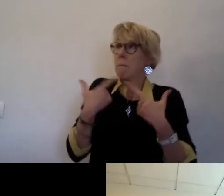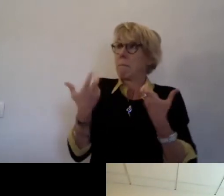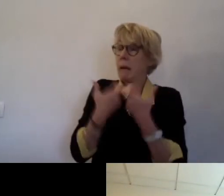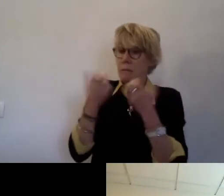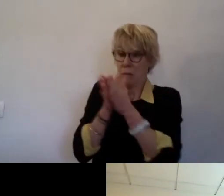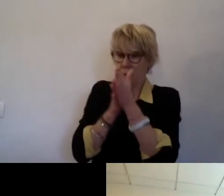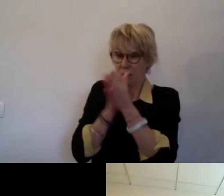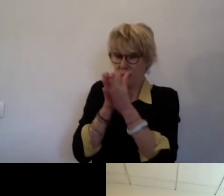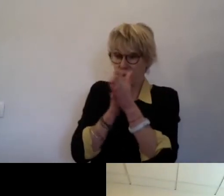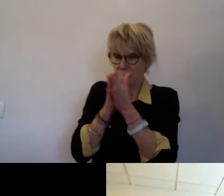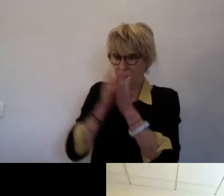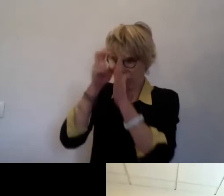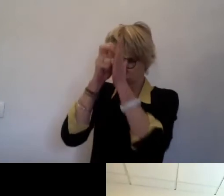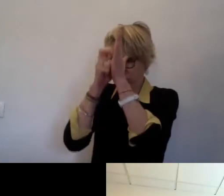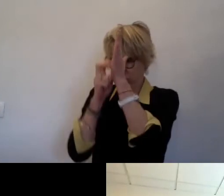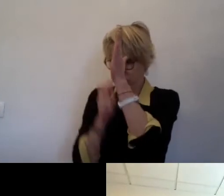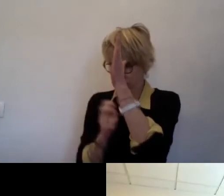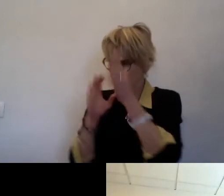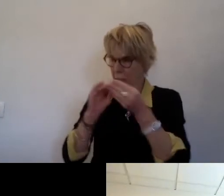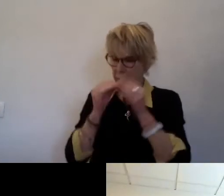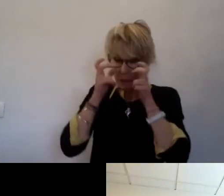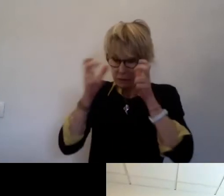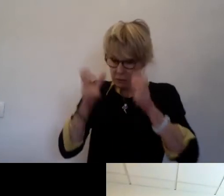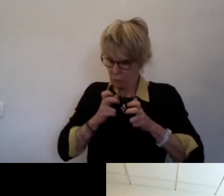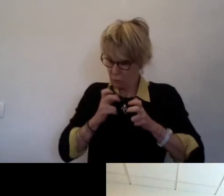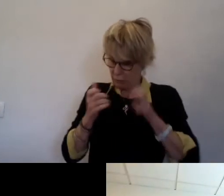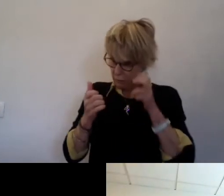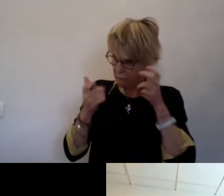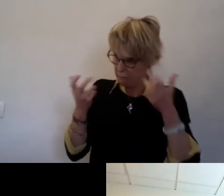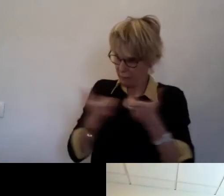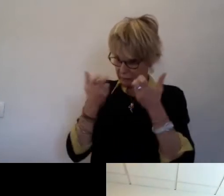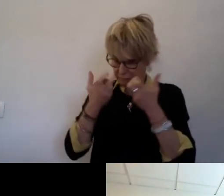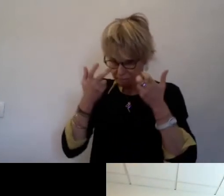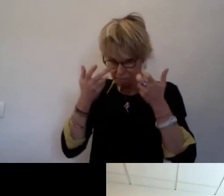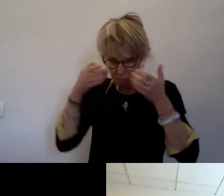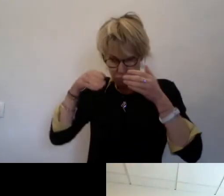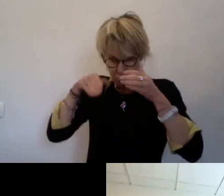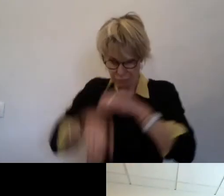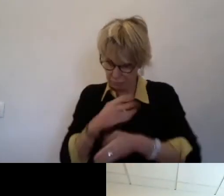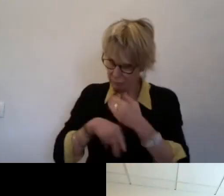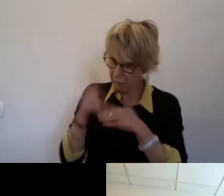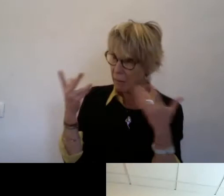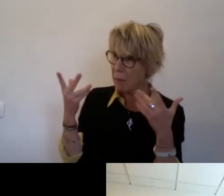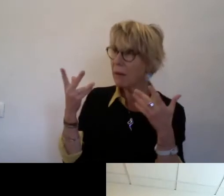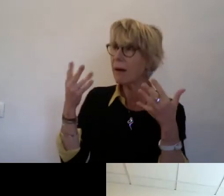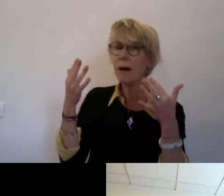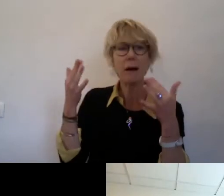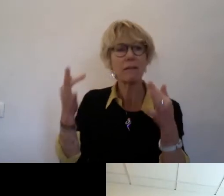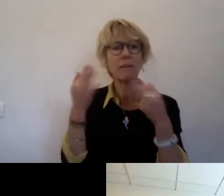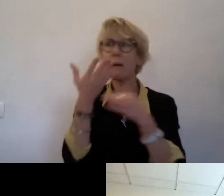perdu l'estime de soi parce qu'ils n'avaient plus de relations avec les autres, il n'y avait plus de retour. Et c'est des gens qui ont augmenté